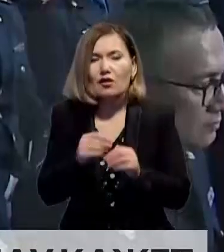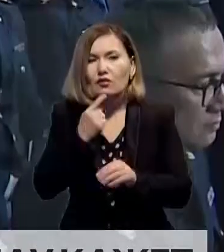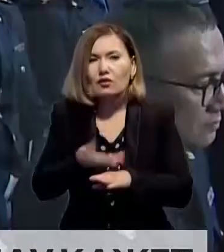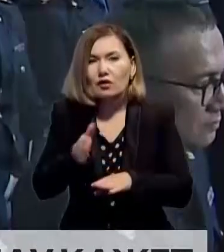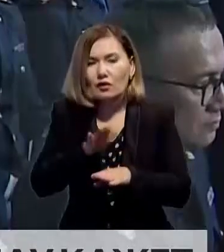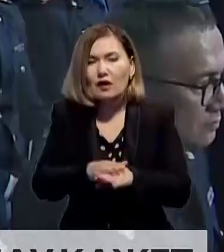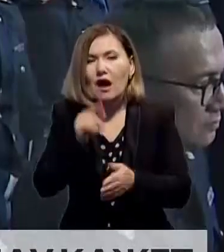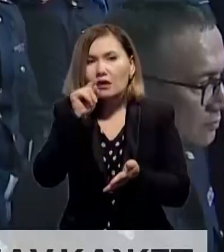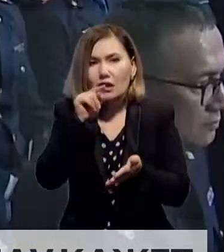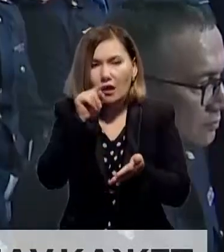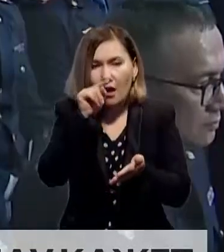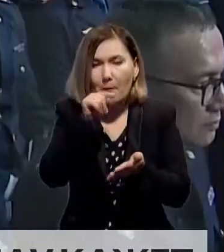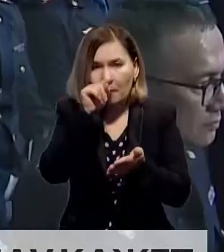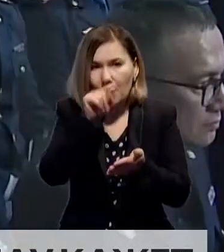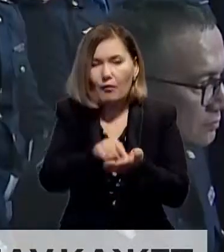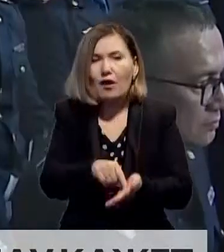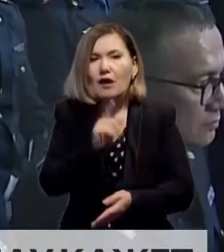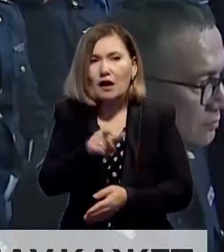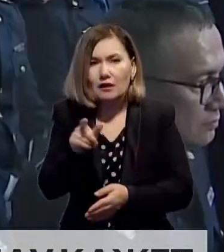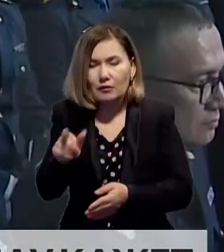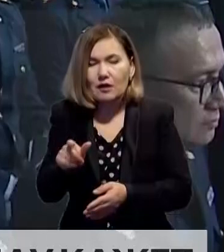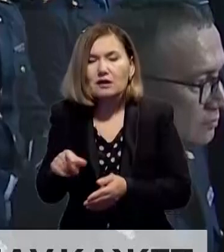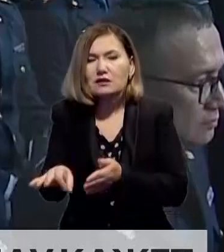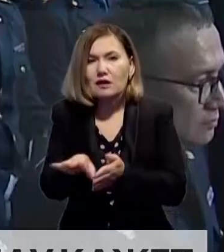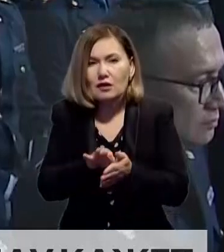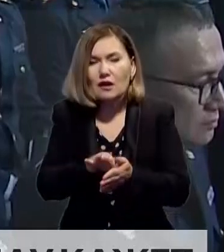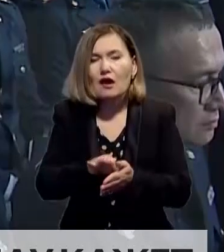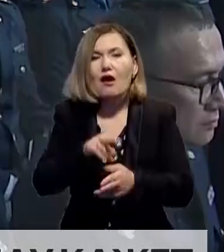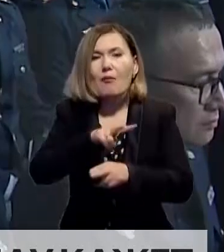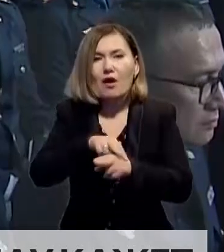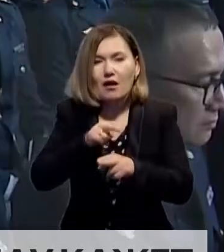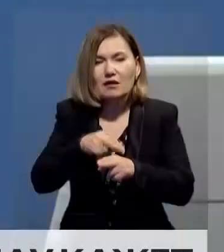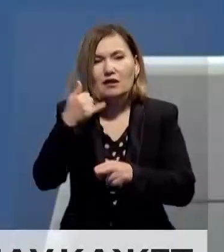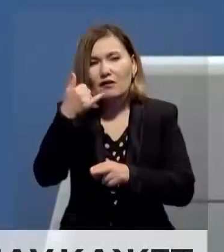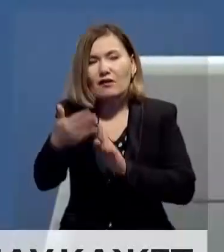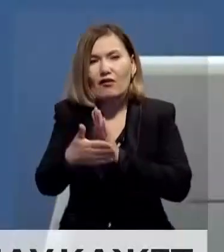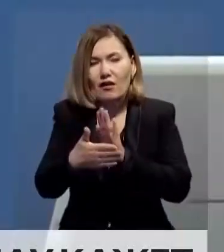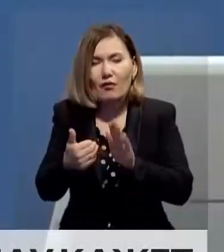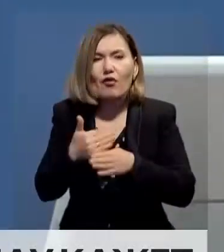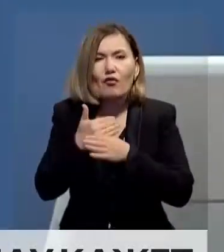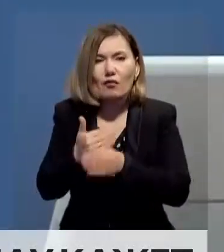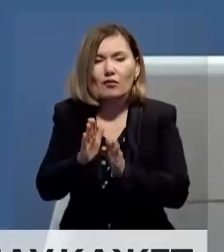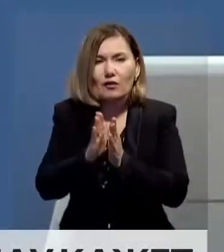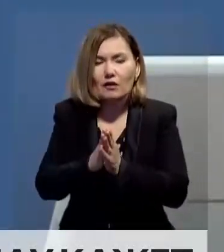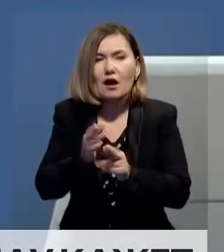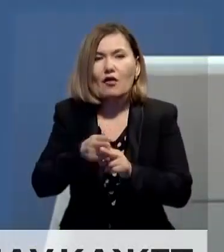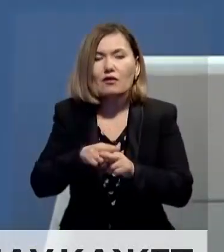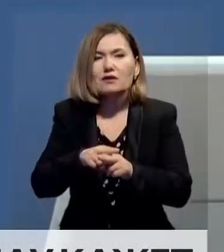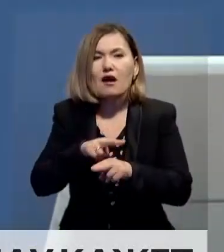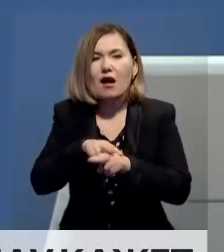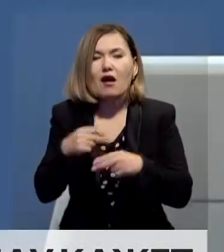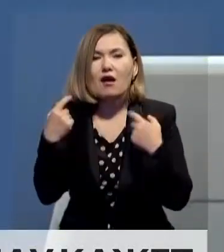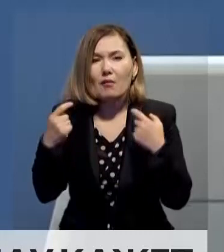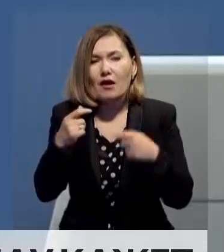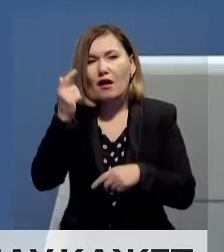жағдайға тап болған жандар ең алдымен полициядан көмек күтеді. Офицерлердің арасында